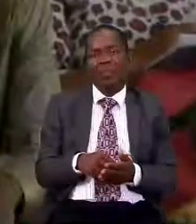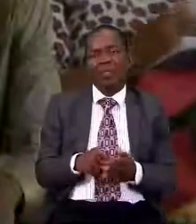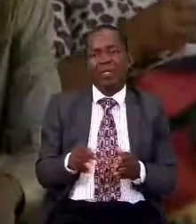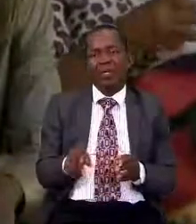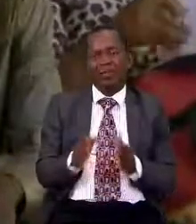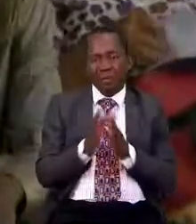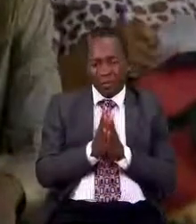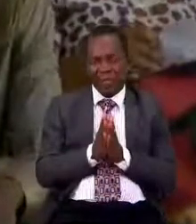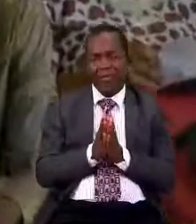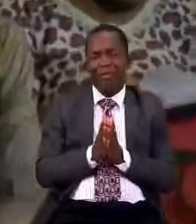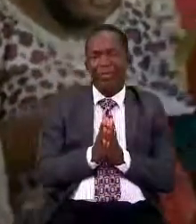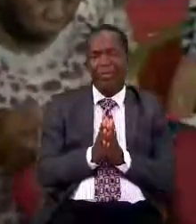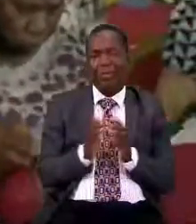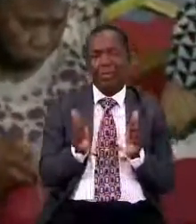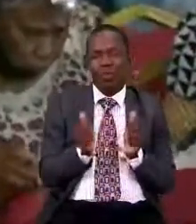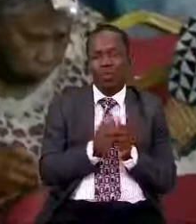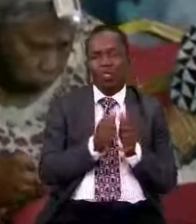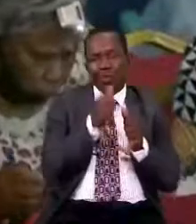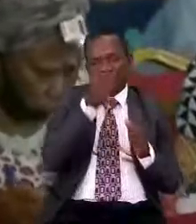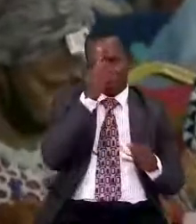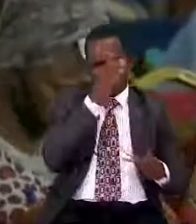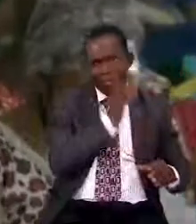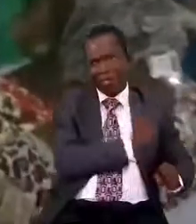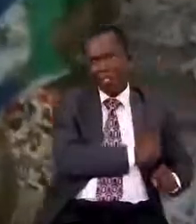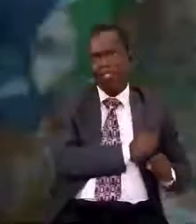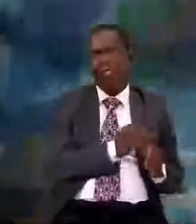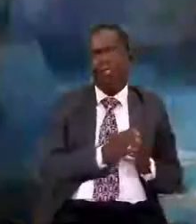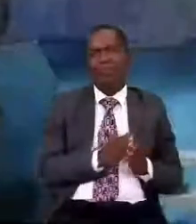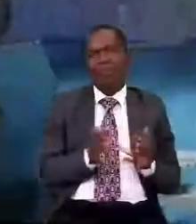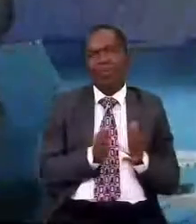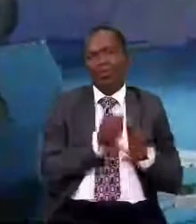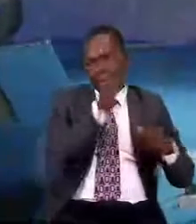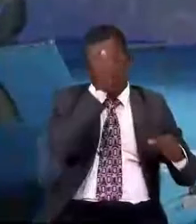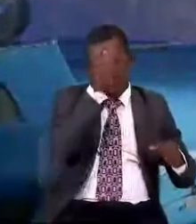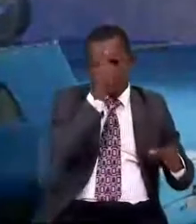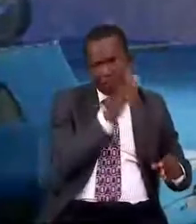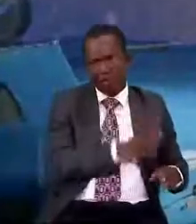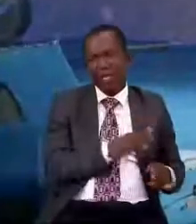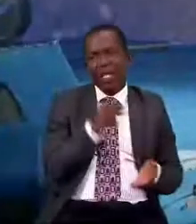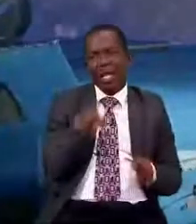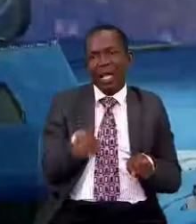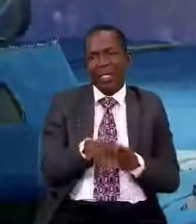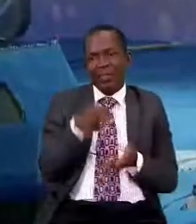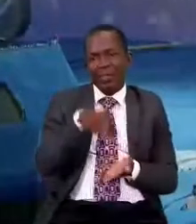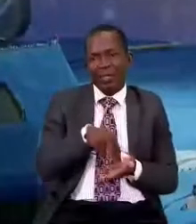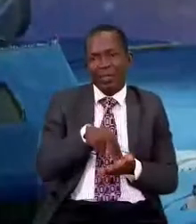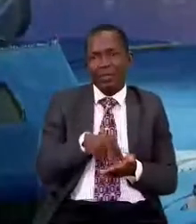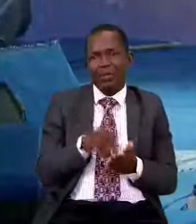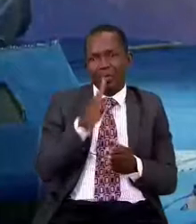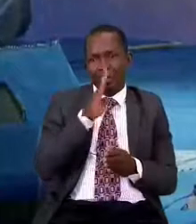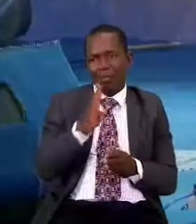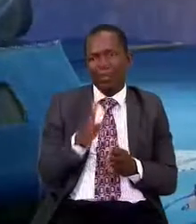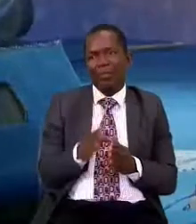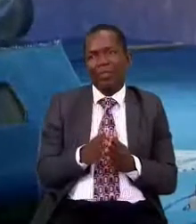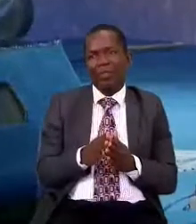votre foi, c'est dans le nom. Aucun autre nom ne peut sauver. Aucun nom